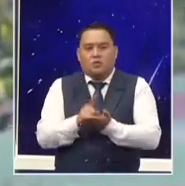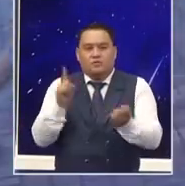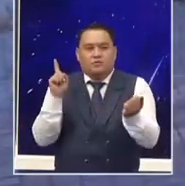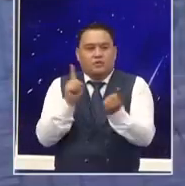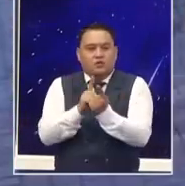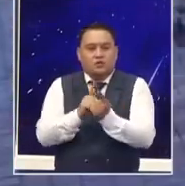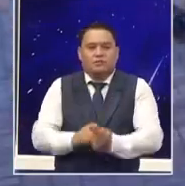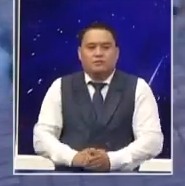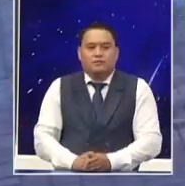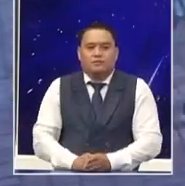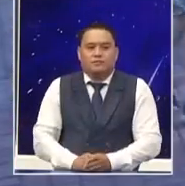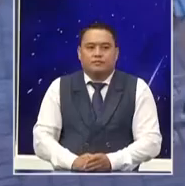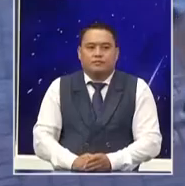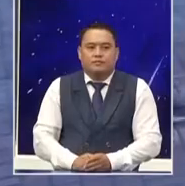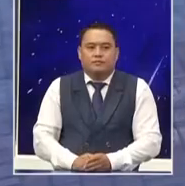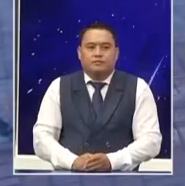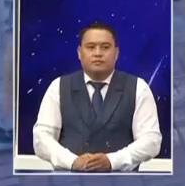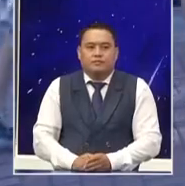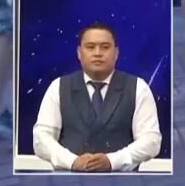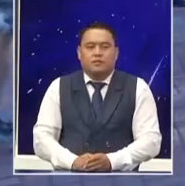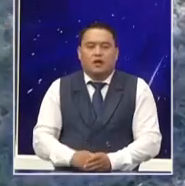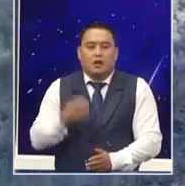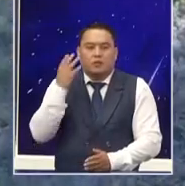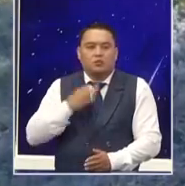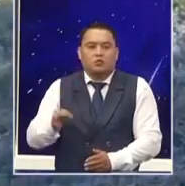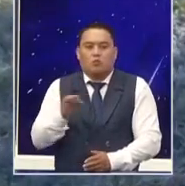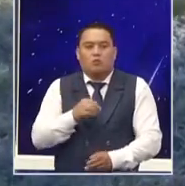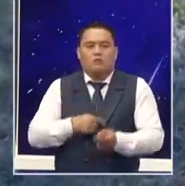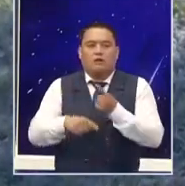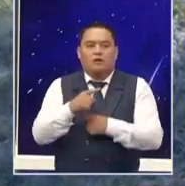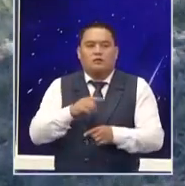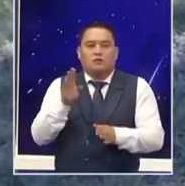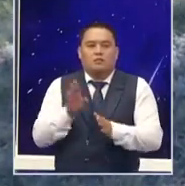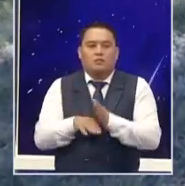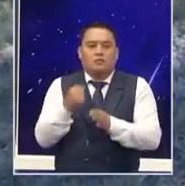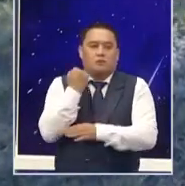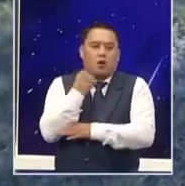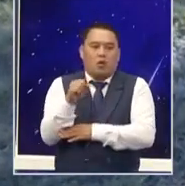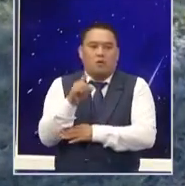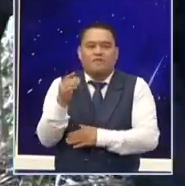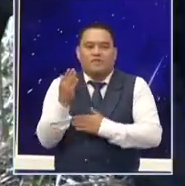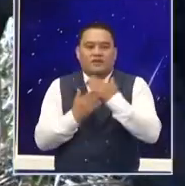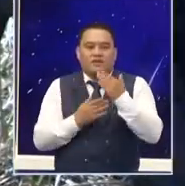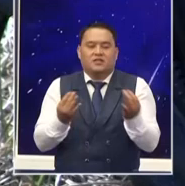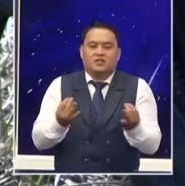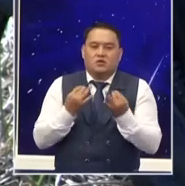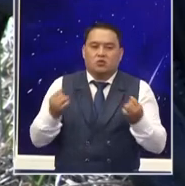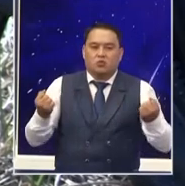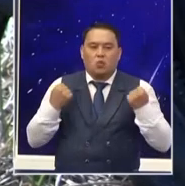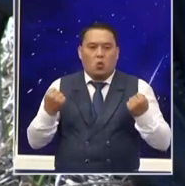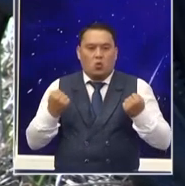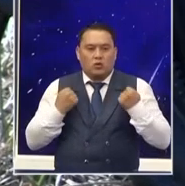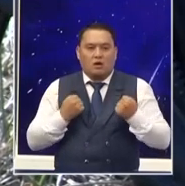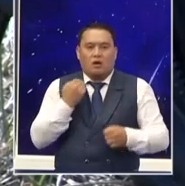встречусь. Еще не было таких соревнований, с которых ЖТСУские бойцы возвращались бы без призовых мест. Это говорит о высоком интересе к данному виду спорта